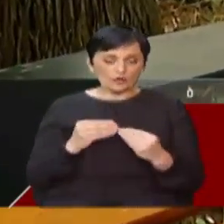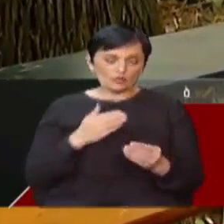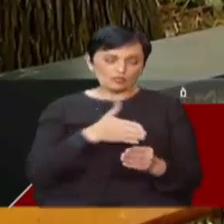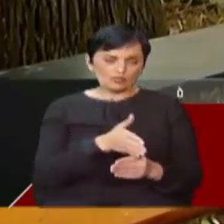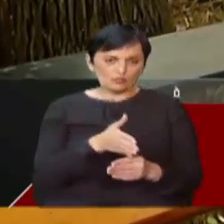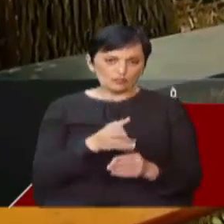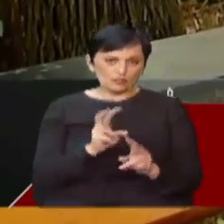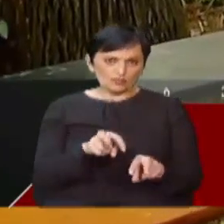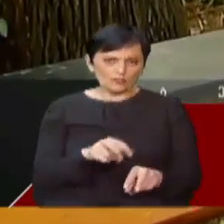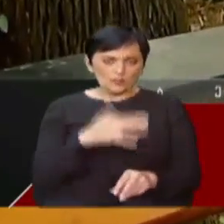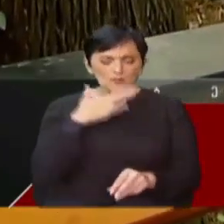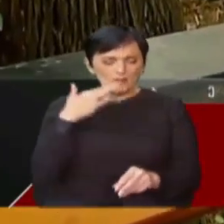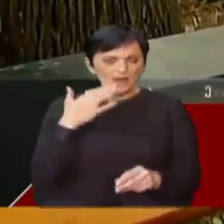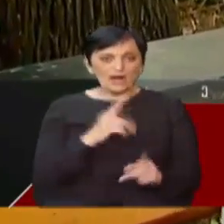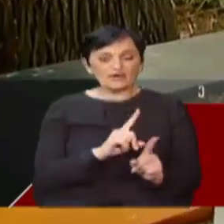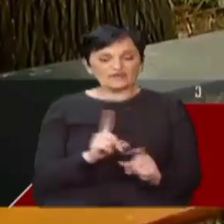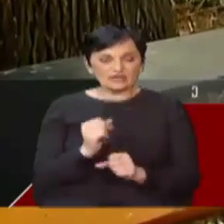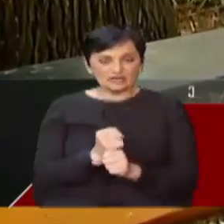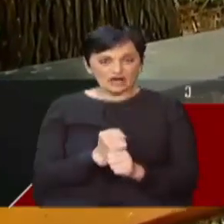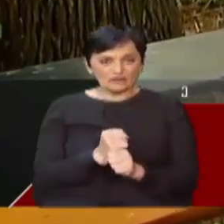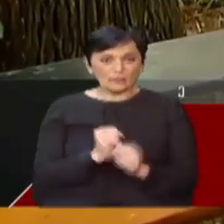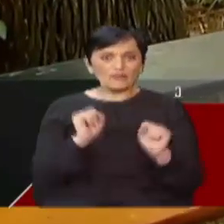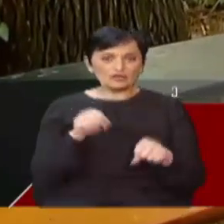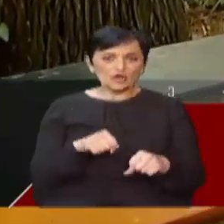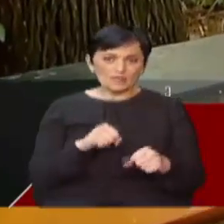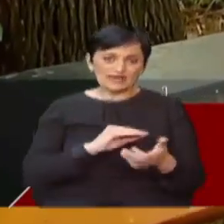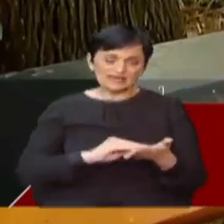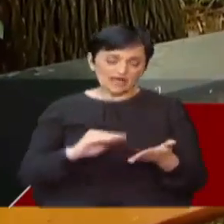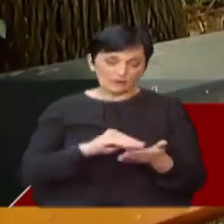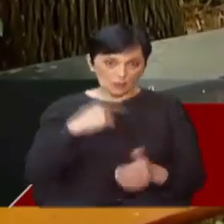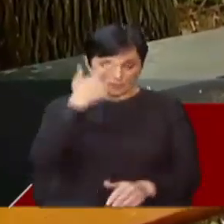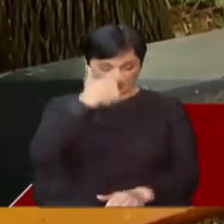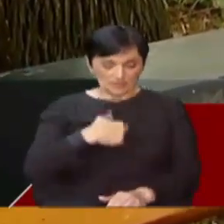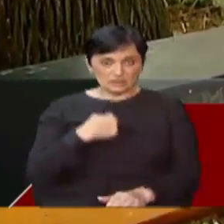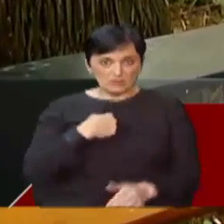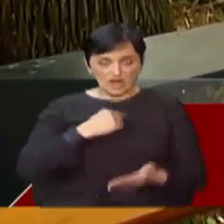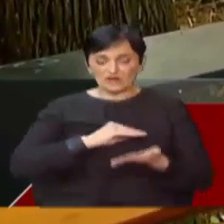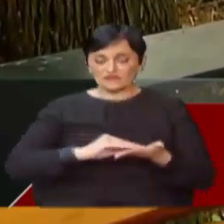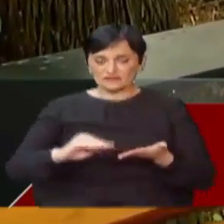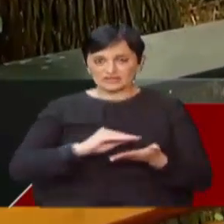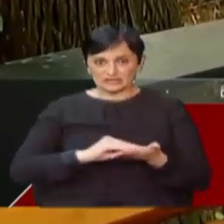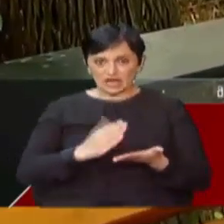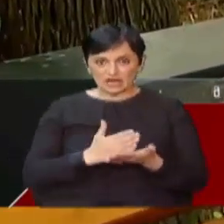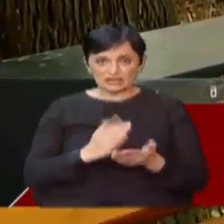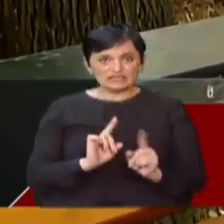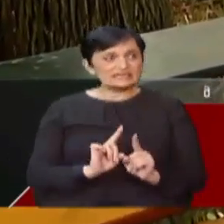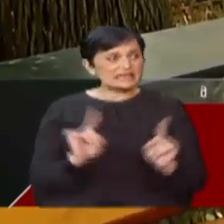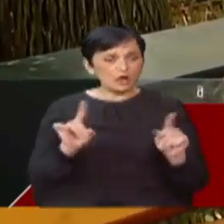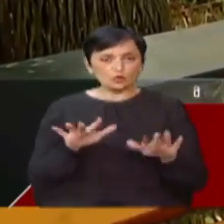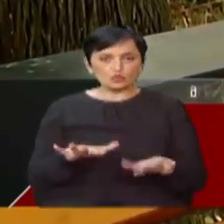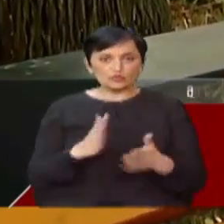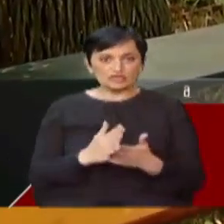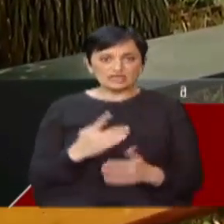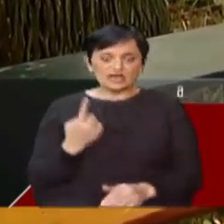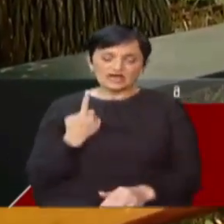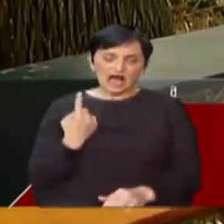ragat se cavac etept și cu zero tăuți erot magazat mi-a pira dat cer kideva ce ne fate bista sau tari adgilia can marto